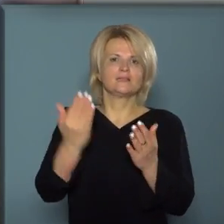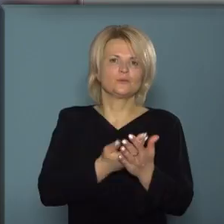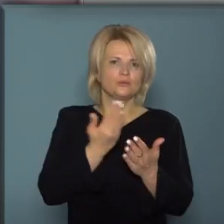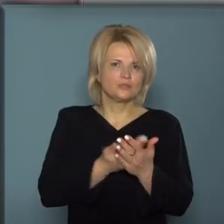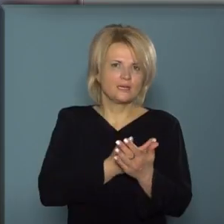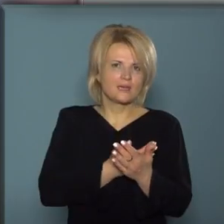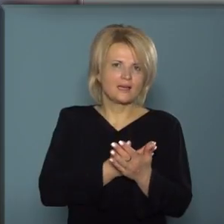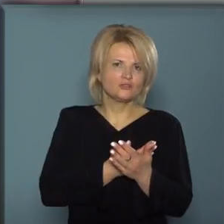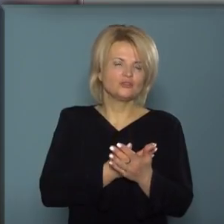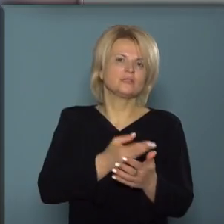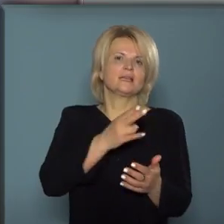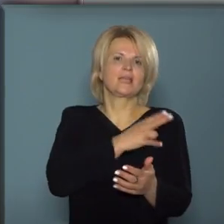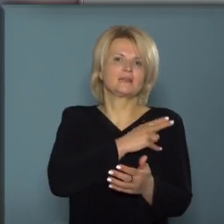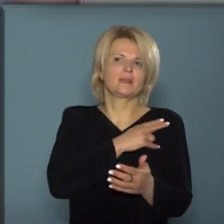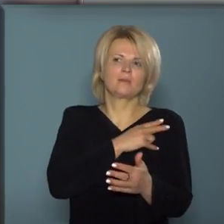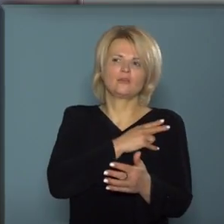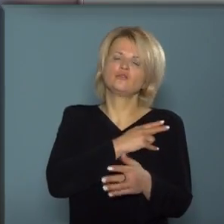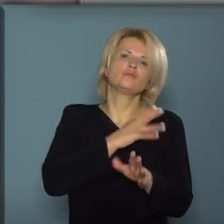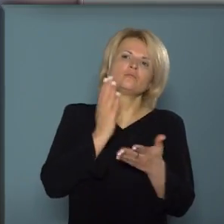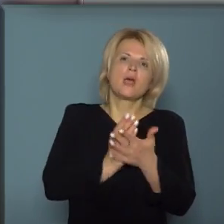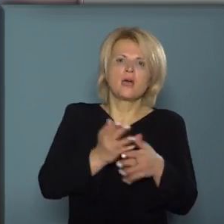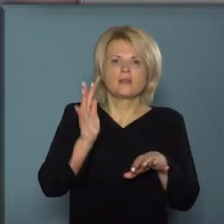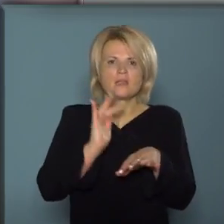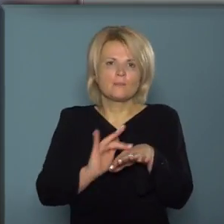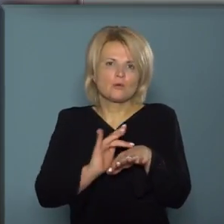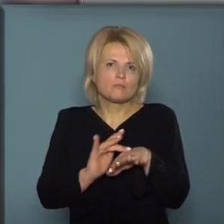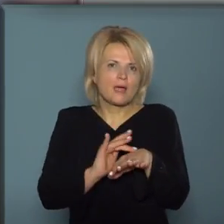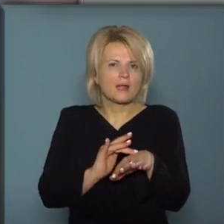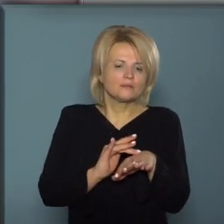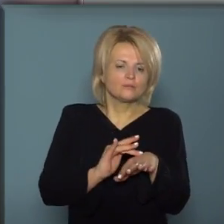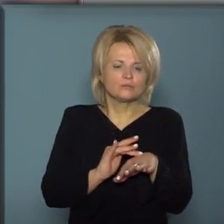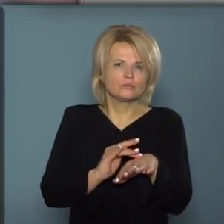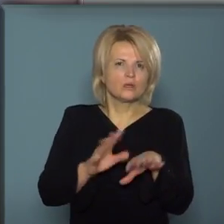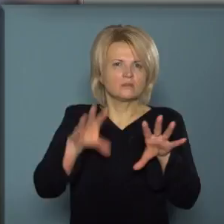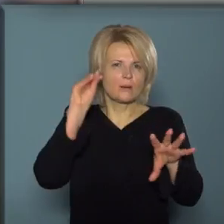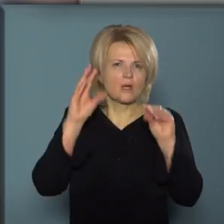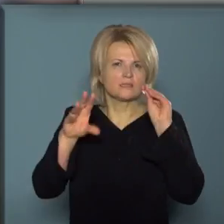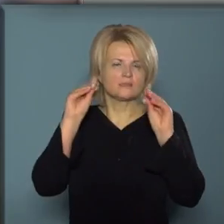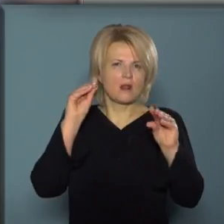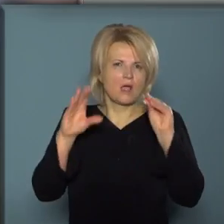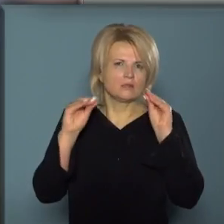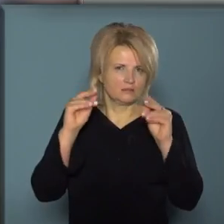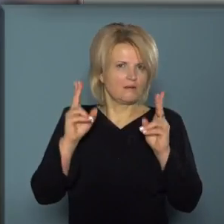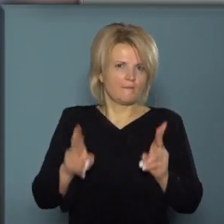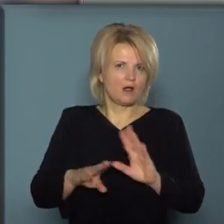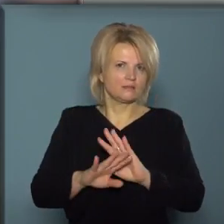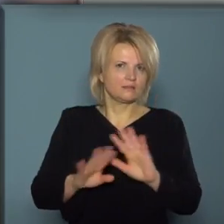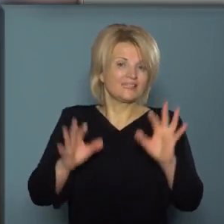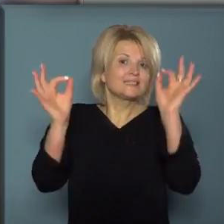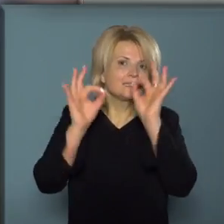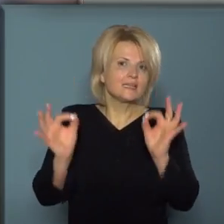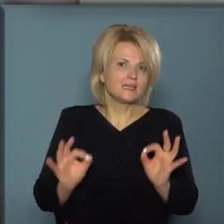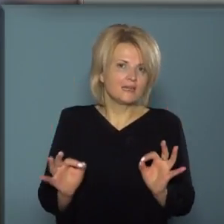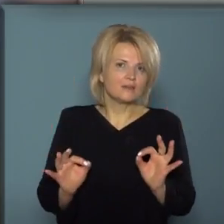és jó is, hogyha van olyan kipróbált és egyébként már helyi tapasztalatokkal rendelkező